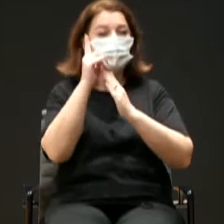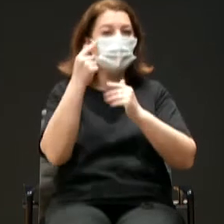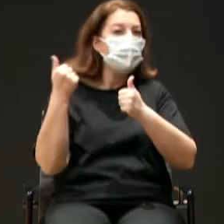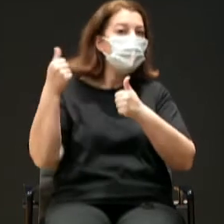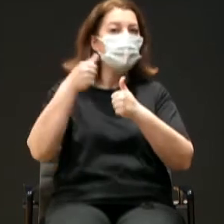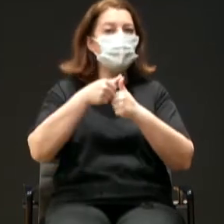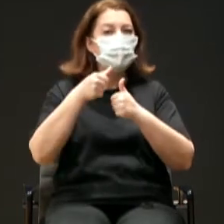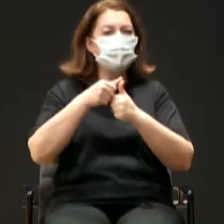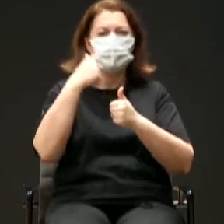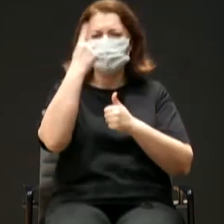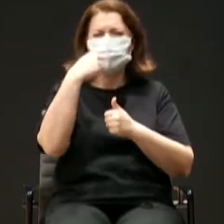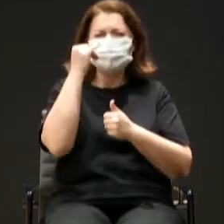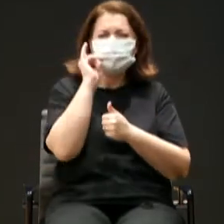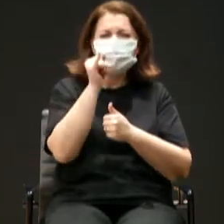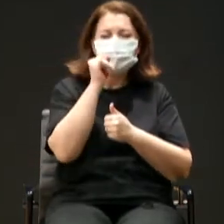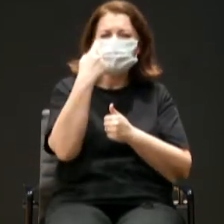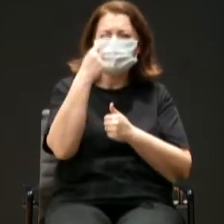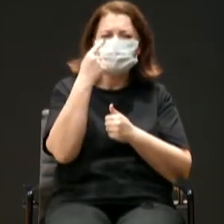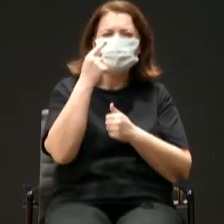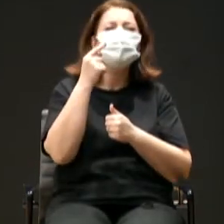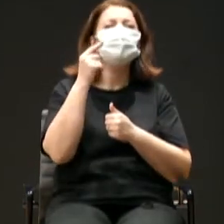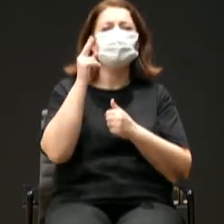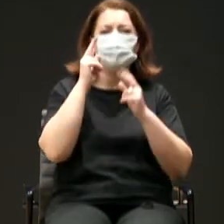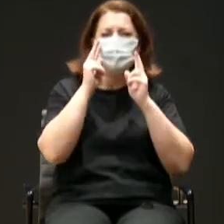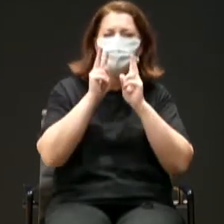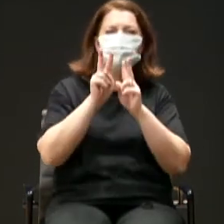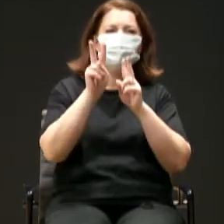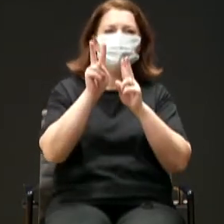daha çirkin yüzlerini göstermişlerdir.